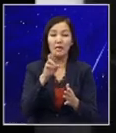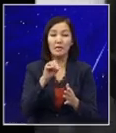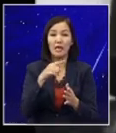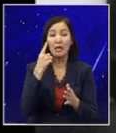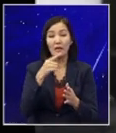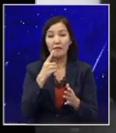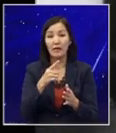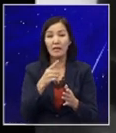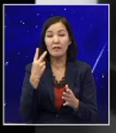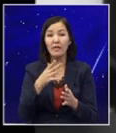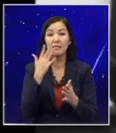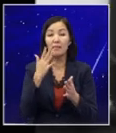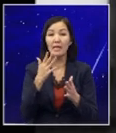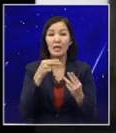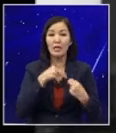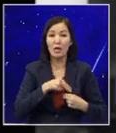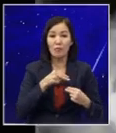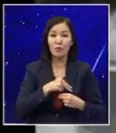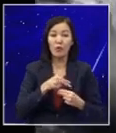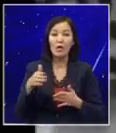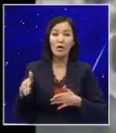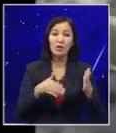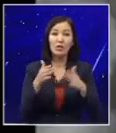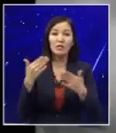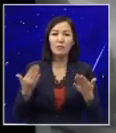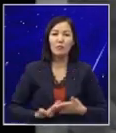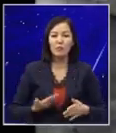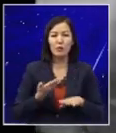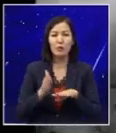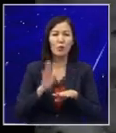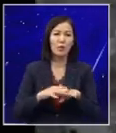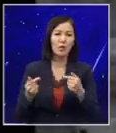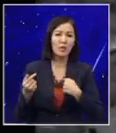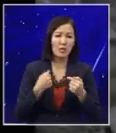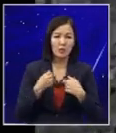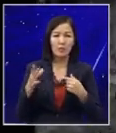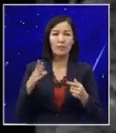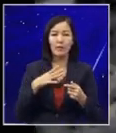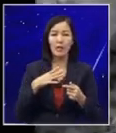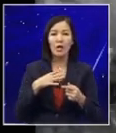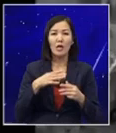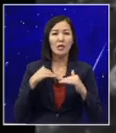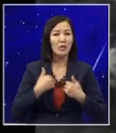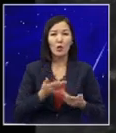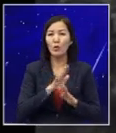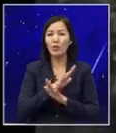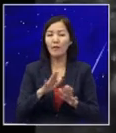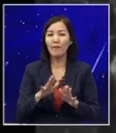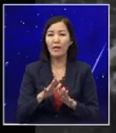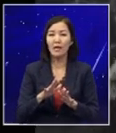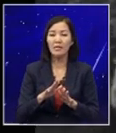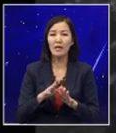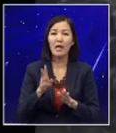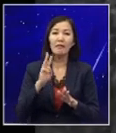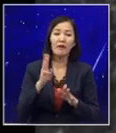Култай Апа, за 25 лет стажа на ее жизненном пути было немало трудностей. Но отважная девушка никогда не унывала. Как вспоминает трактористка, во